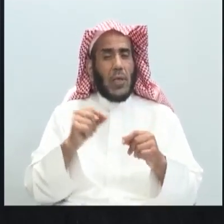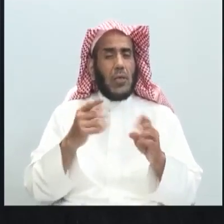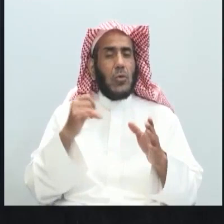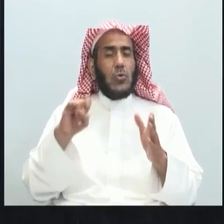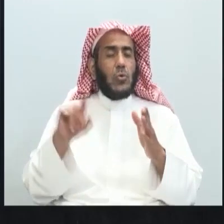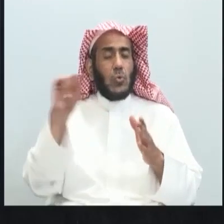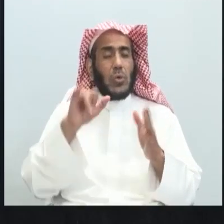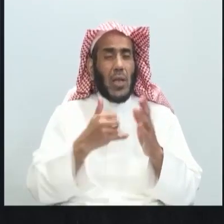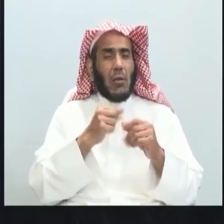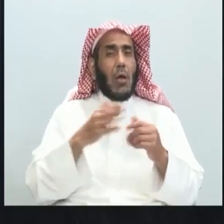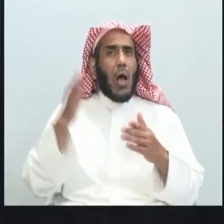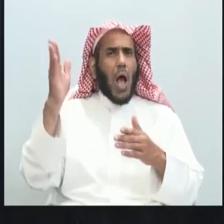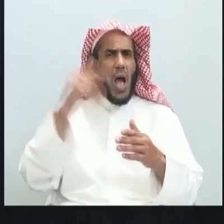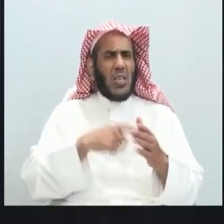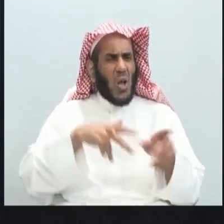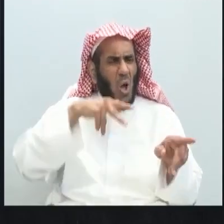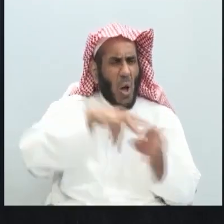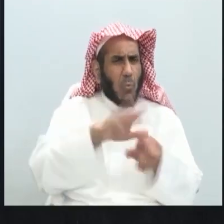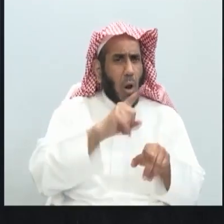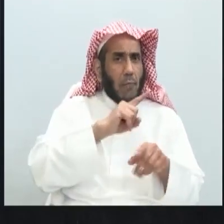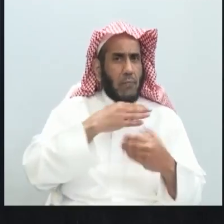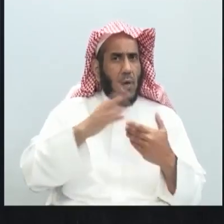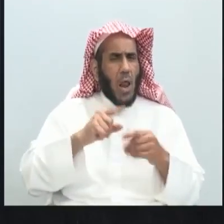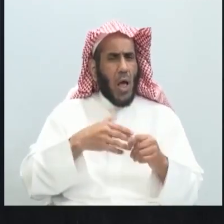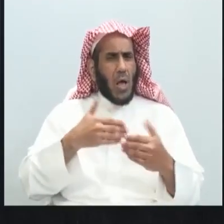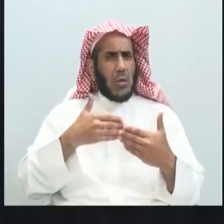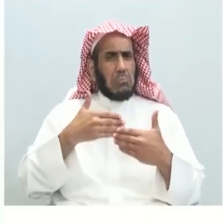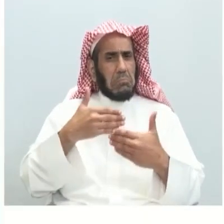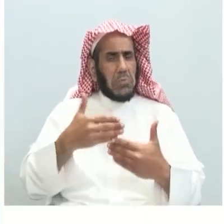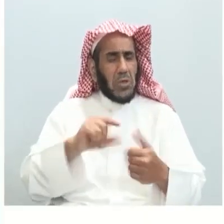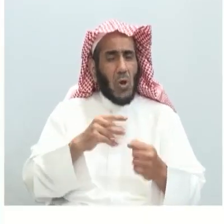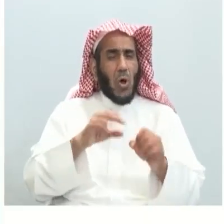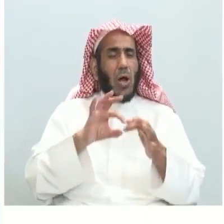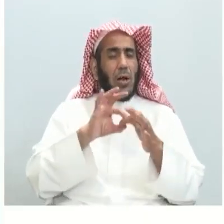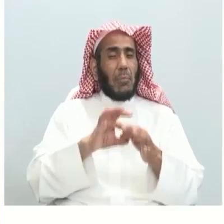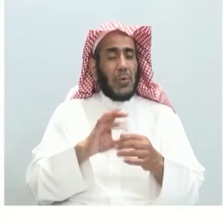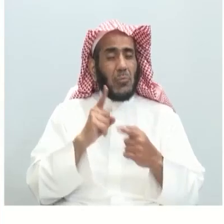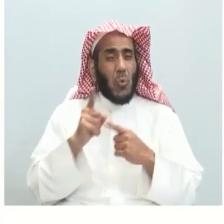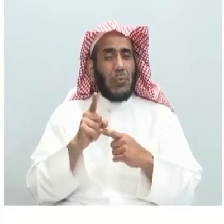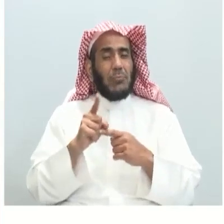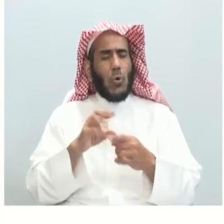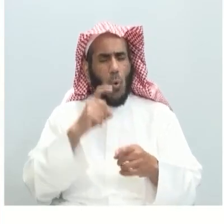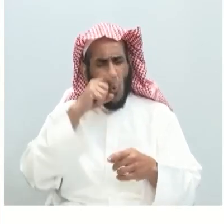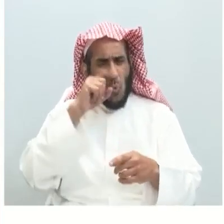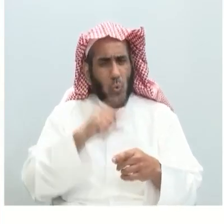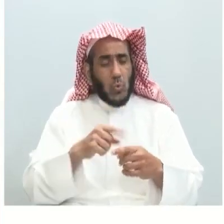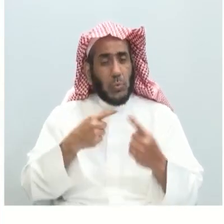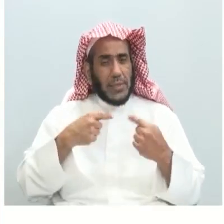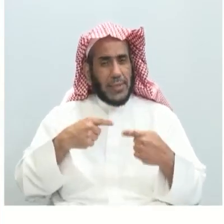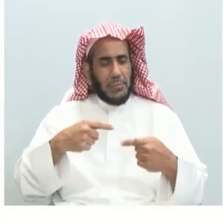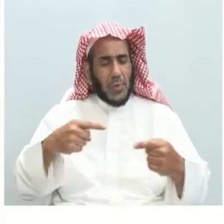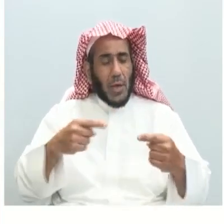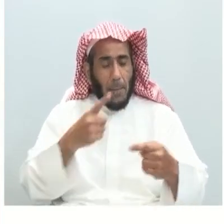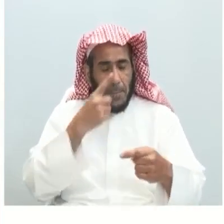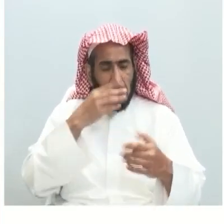بقوله تعالى اتى امر الله فلا تستعجلوه ما الرابط احسنتم نعم الرابط وجوب الاستمرار